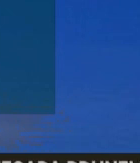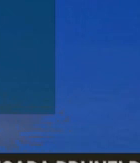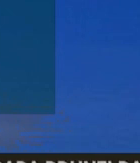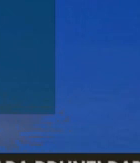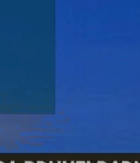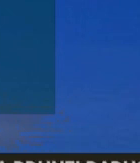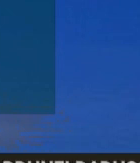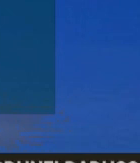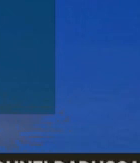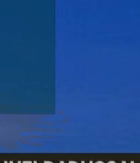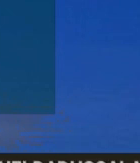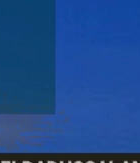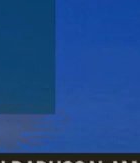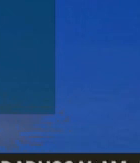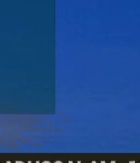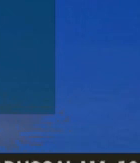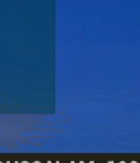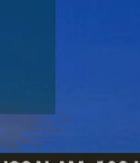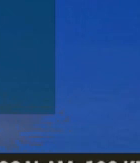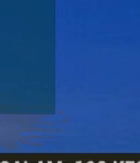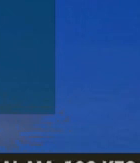bokelomon daerah lain